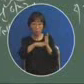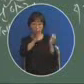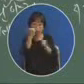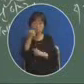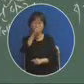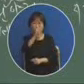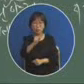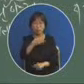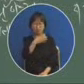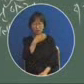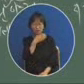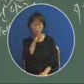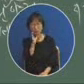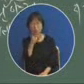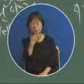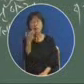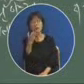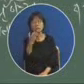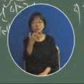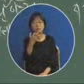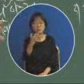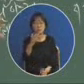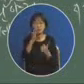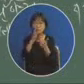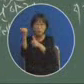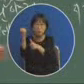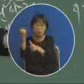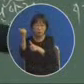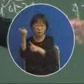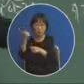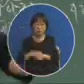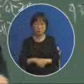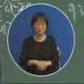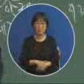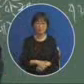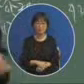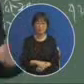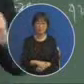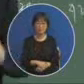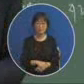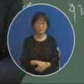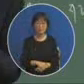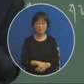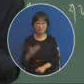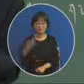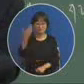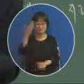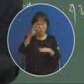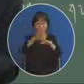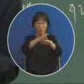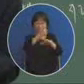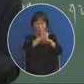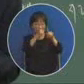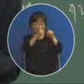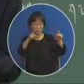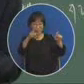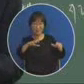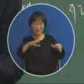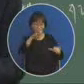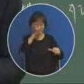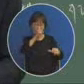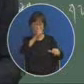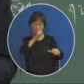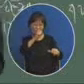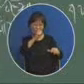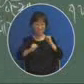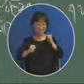80 years old now. 아, 그것도 몇 명? 어? 옛날에 잘 나갈 때 호위병도 있고 그랬잖아요. 그때 부르지. 지금 혼자 도망다니는데 지금. When he had guards